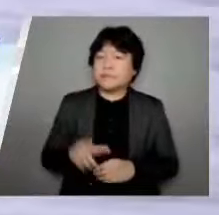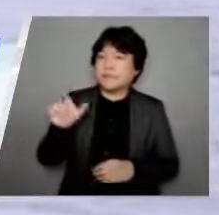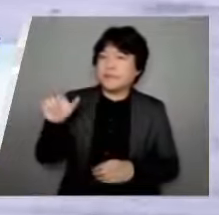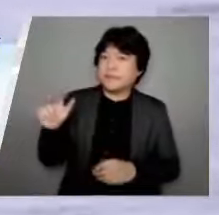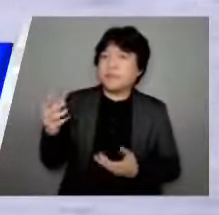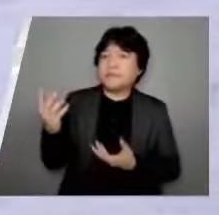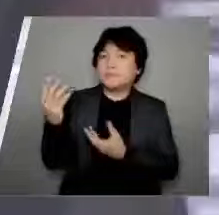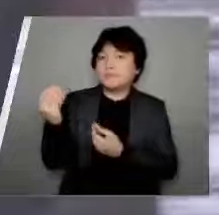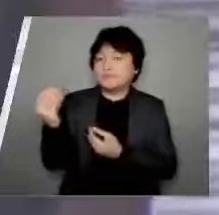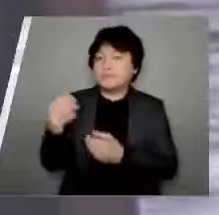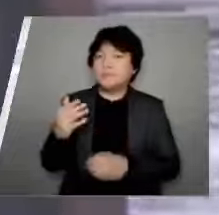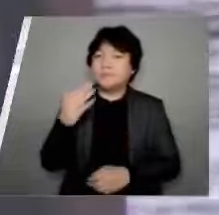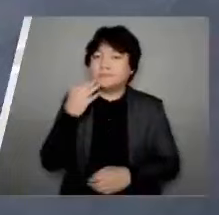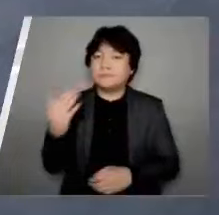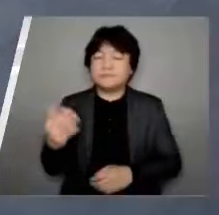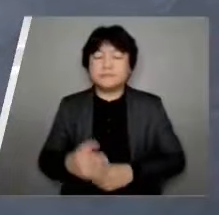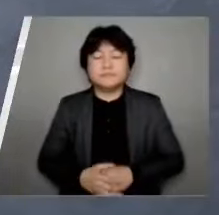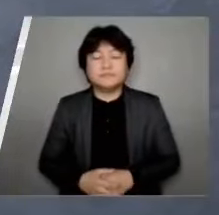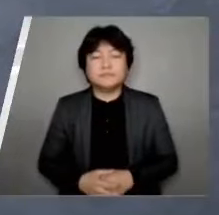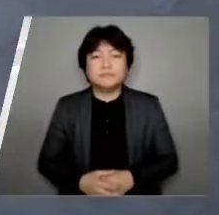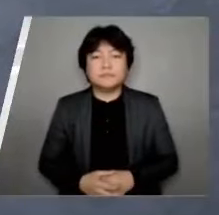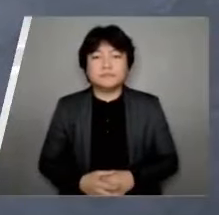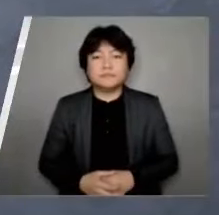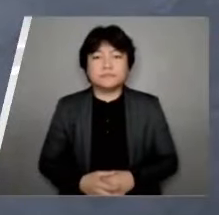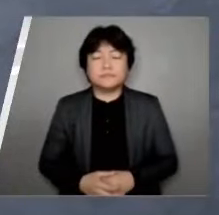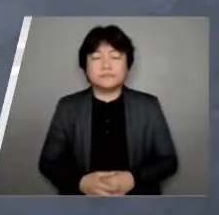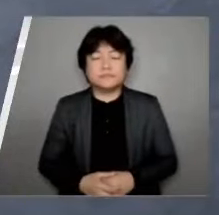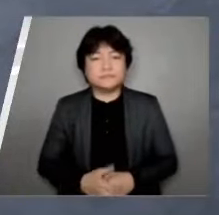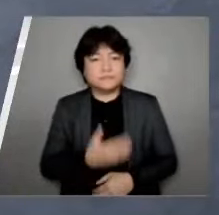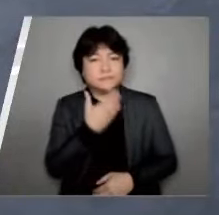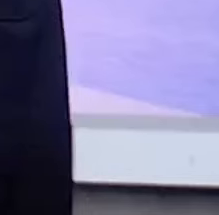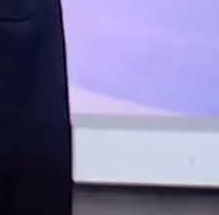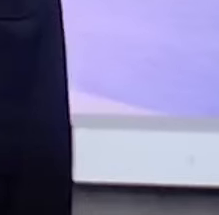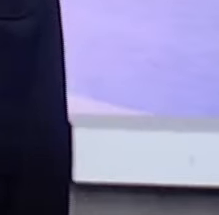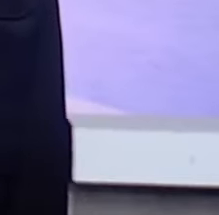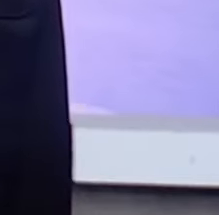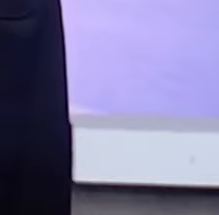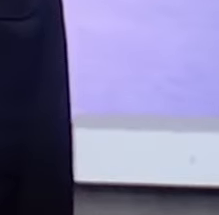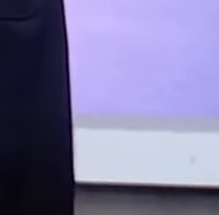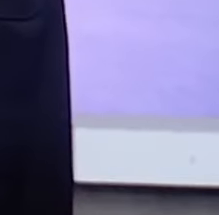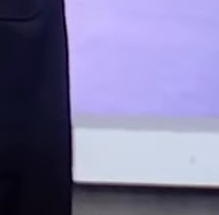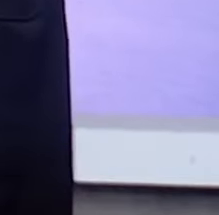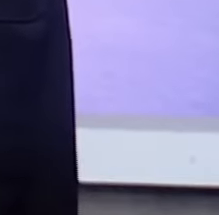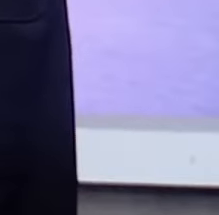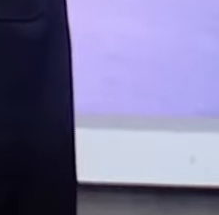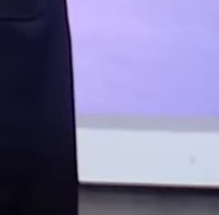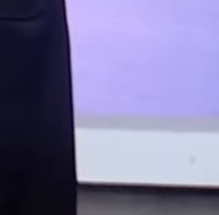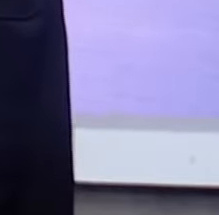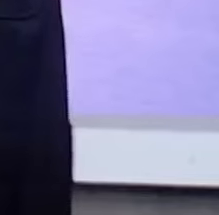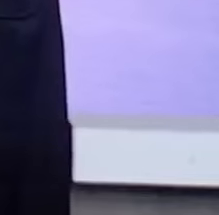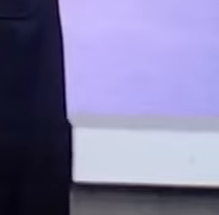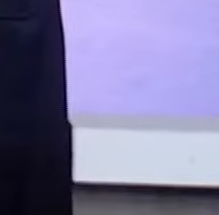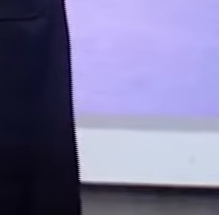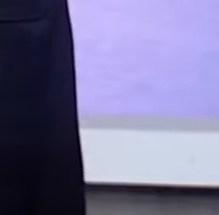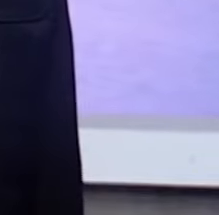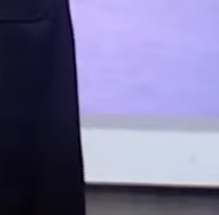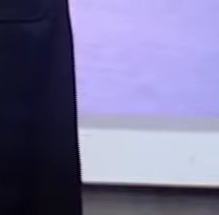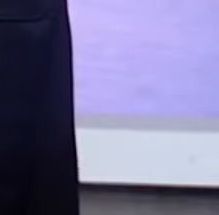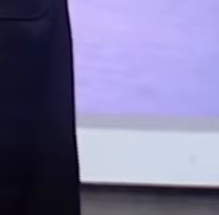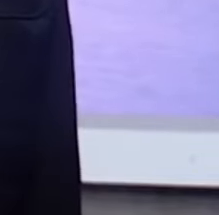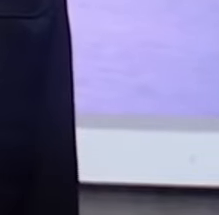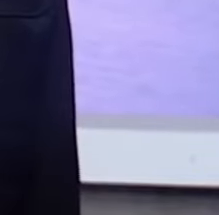Governor Nina Richie Inares. Ingat po kayo. Salamat po kayo din. Mga kapuso, sama-sama tayong maging